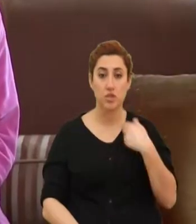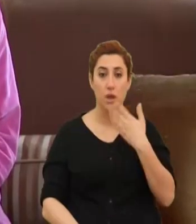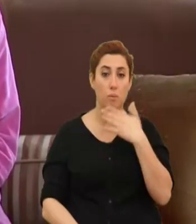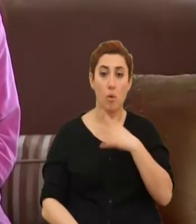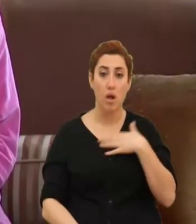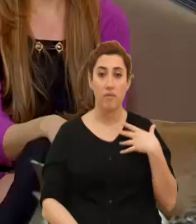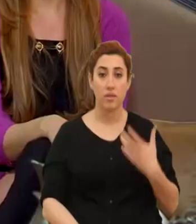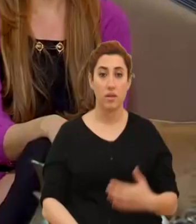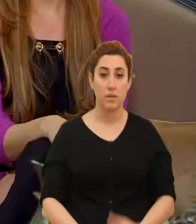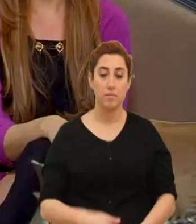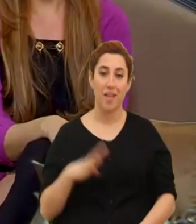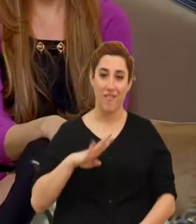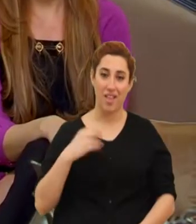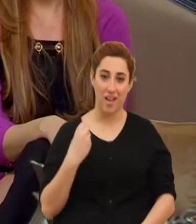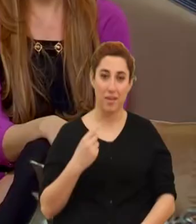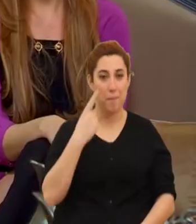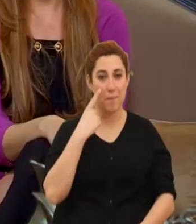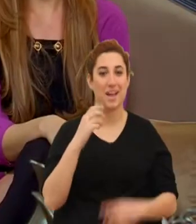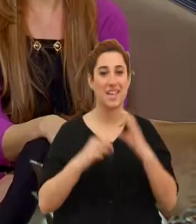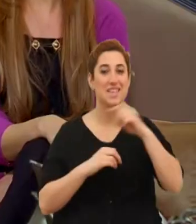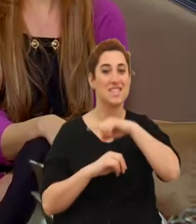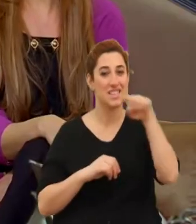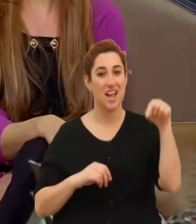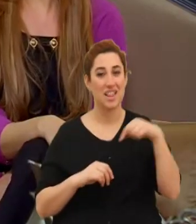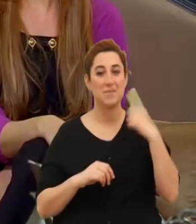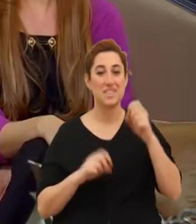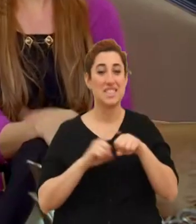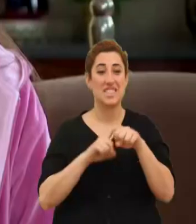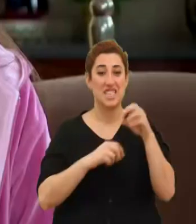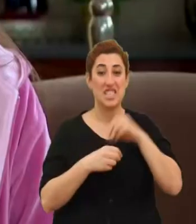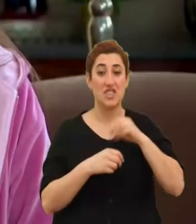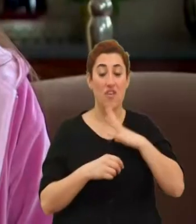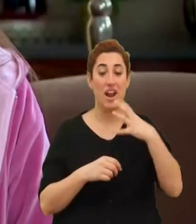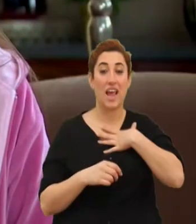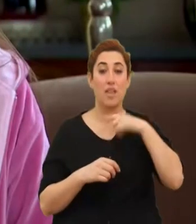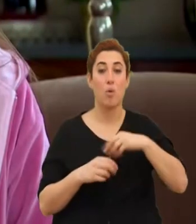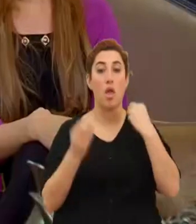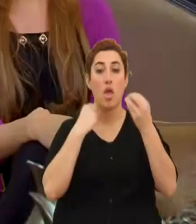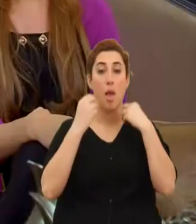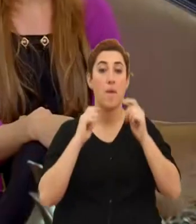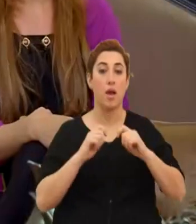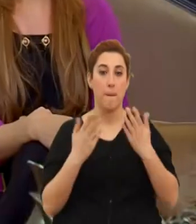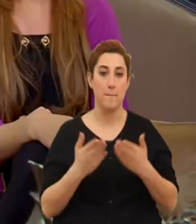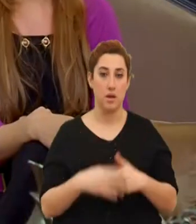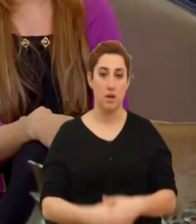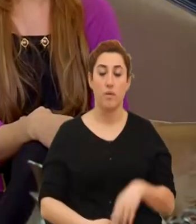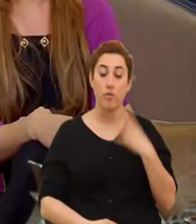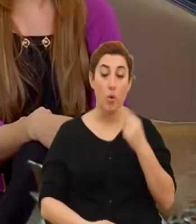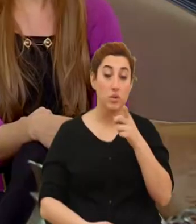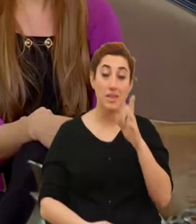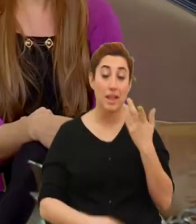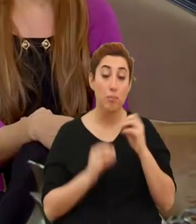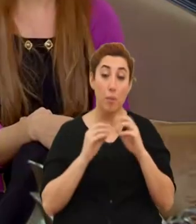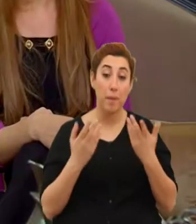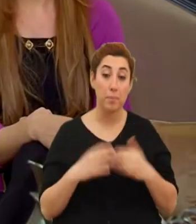bir şeyim anneciğim. Evladım bak insanlar bir stres altındayken kendilerini böyle yemeğe verirler. Ne oldu sana